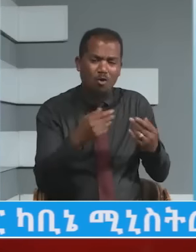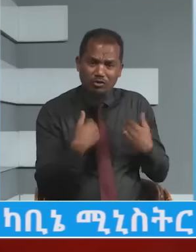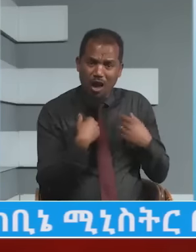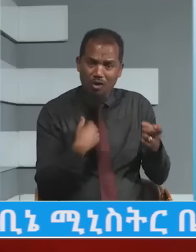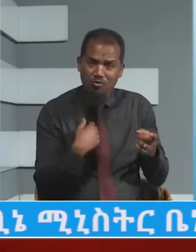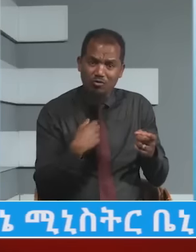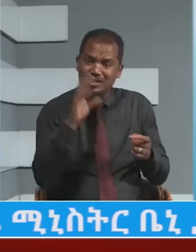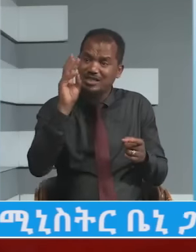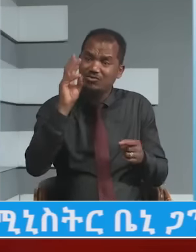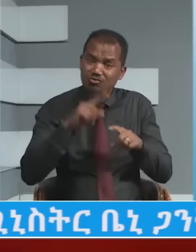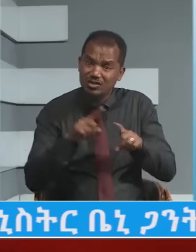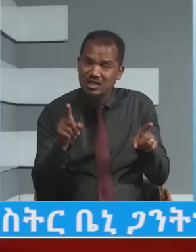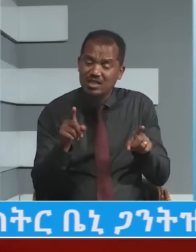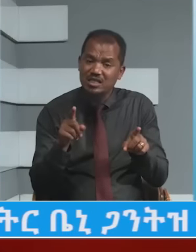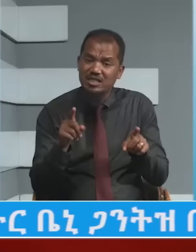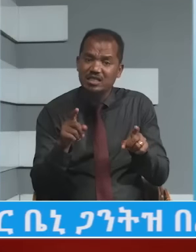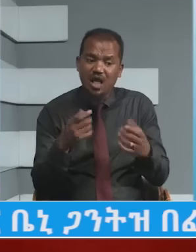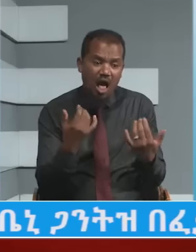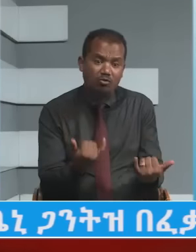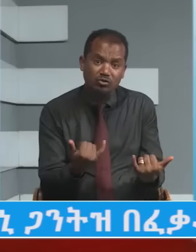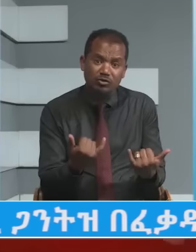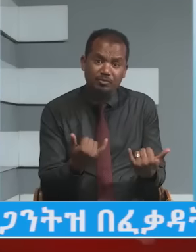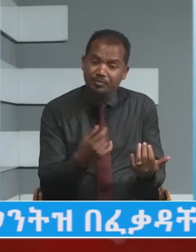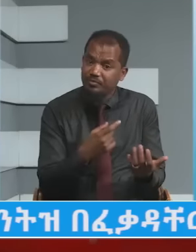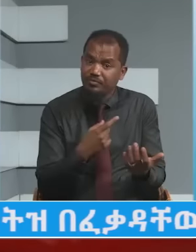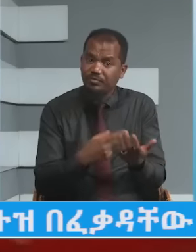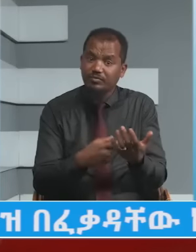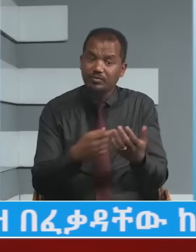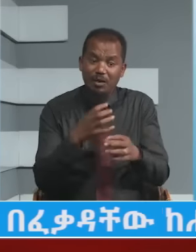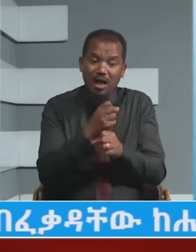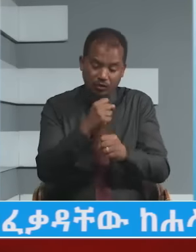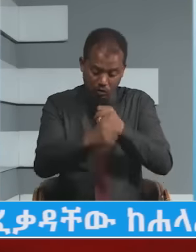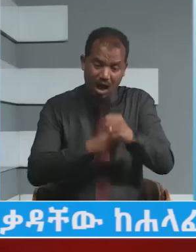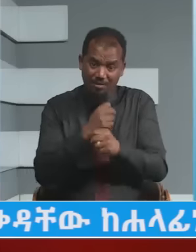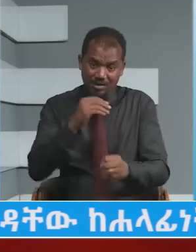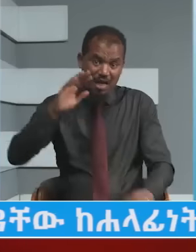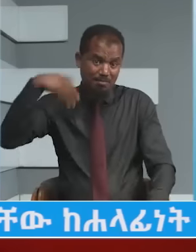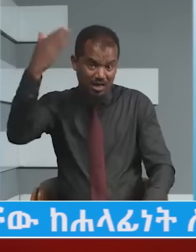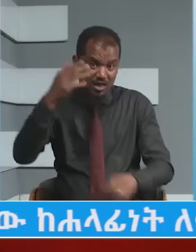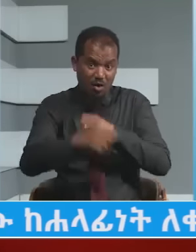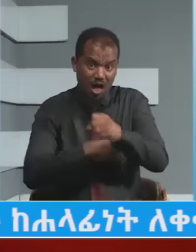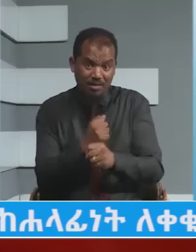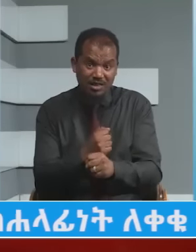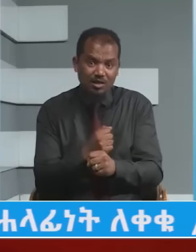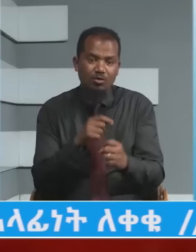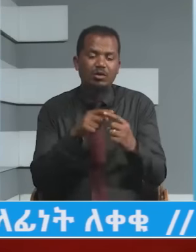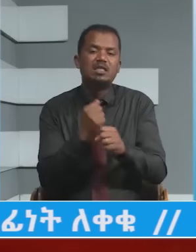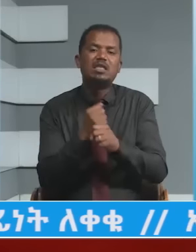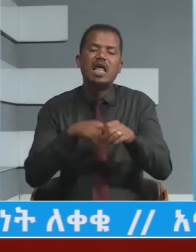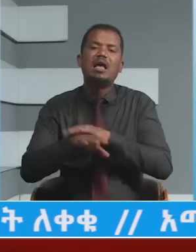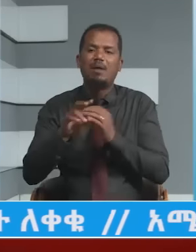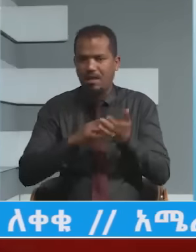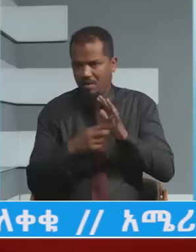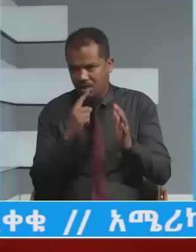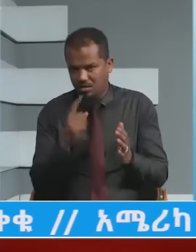አሉ። ስድስቱ ግን አሁን በዚህ ያዘነው አመት እና በሚቀጥለው አመት ወደ ስራ